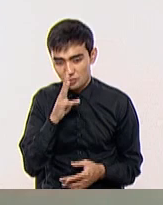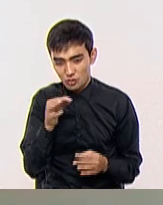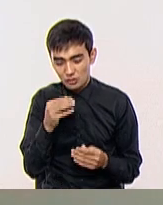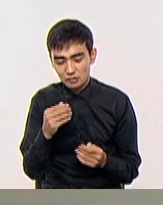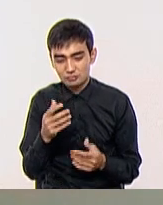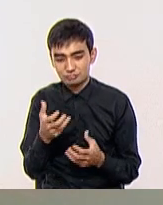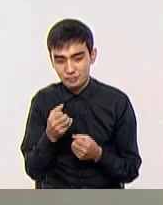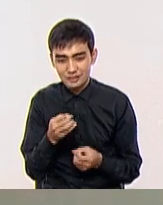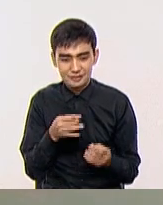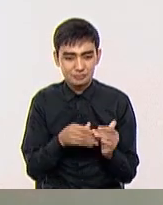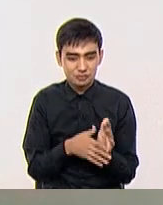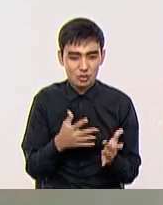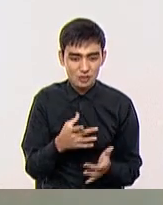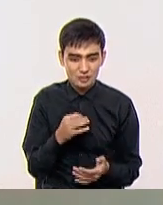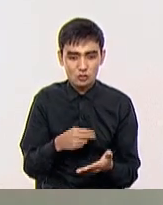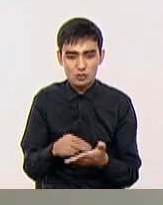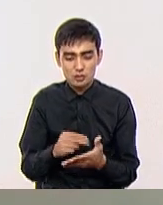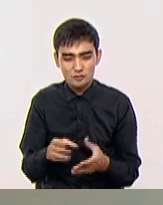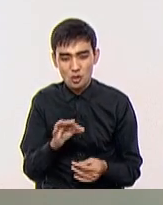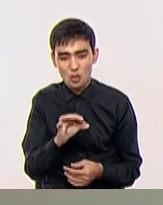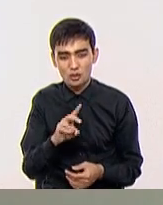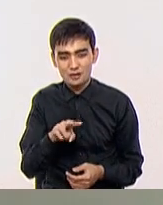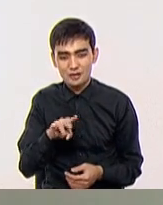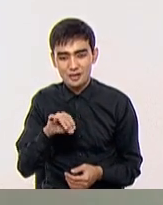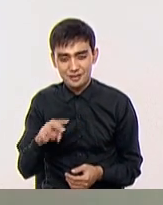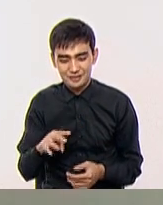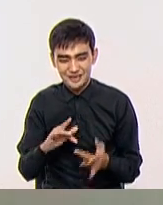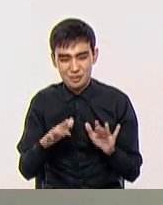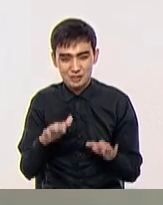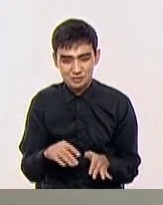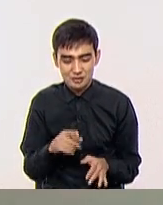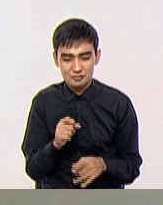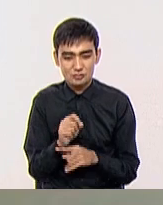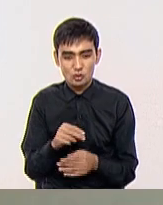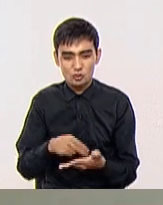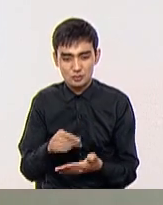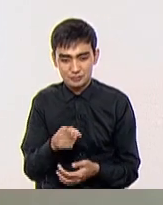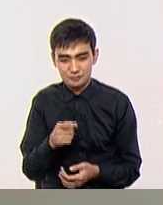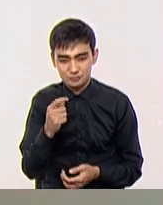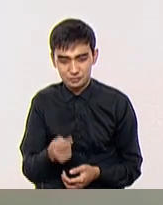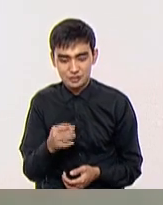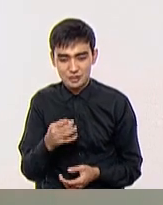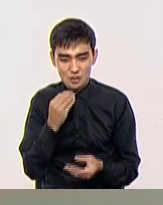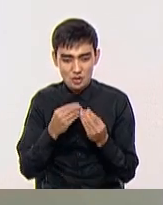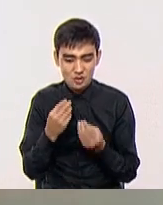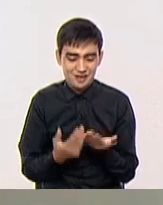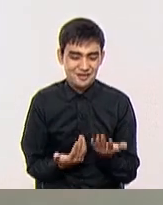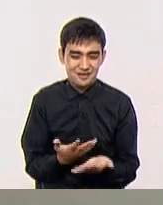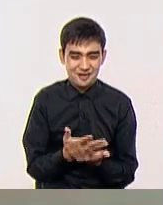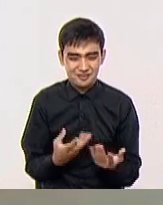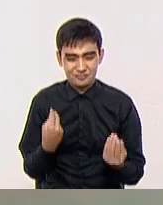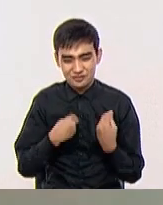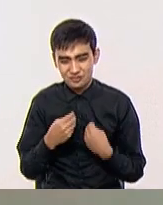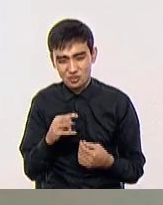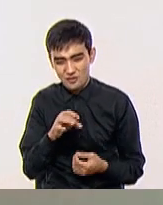доходов-расходов, начать покупать все в онлайне, потому что онлайн, как правило, опять же, продукты или какие-то